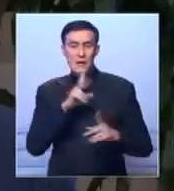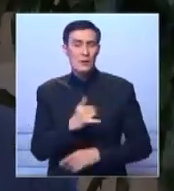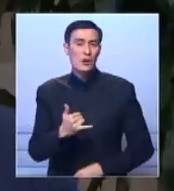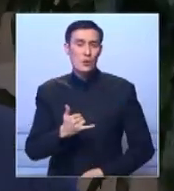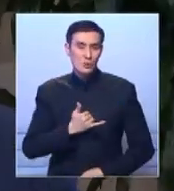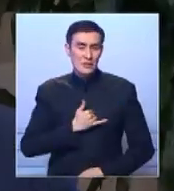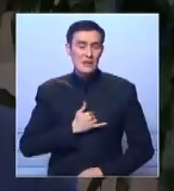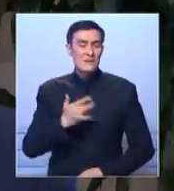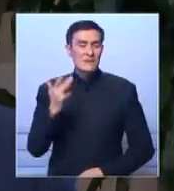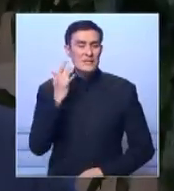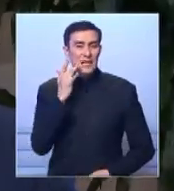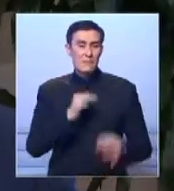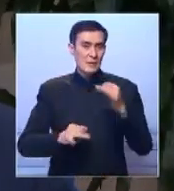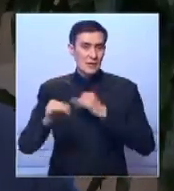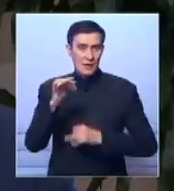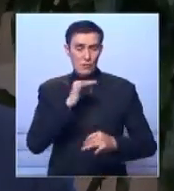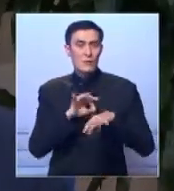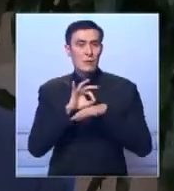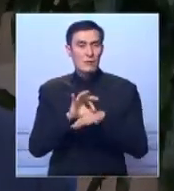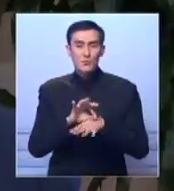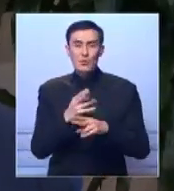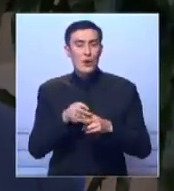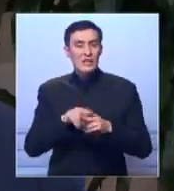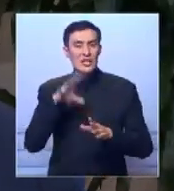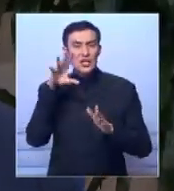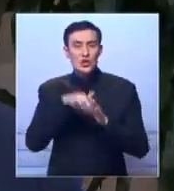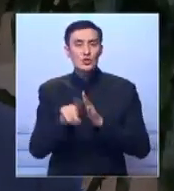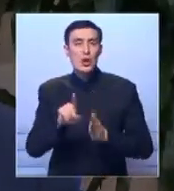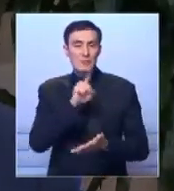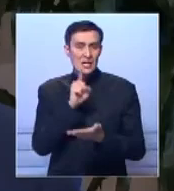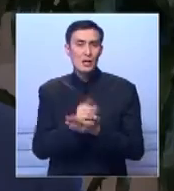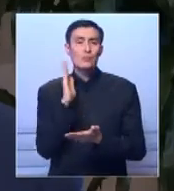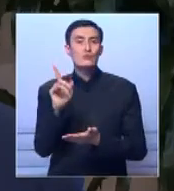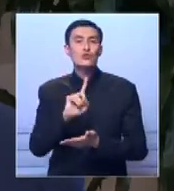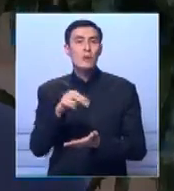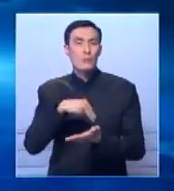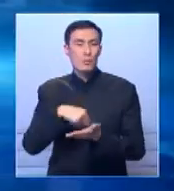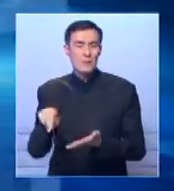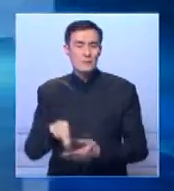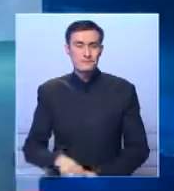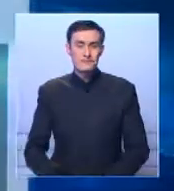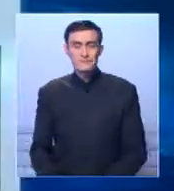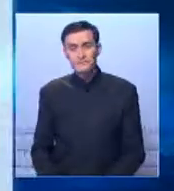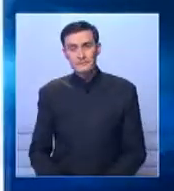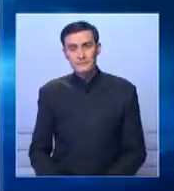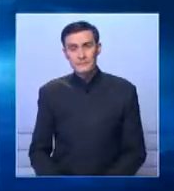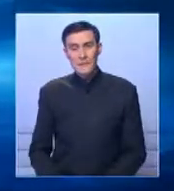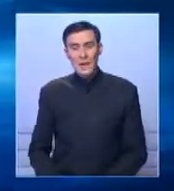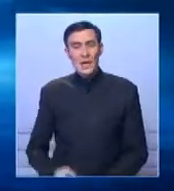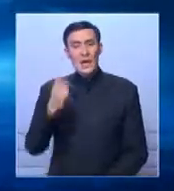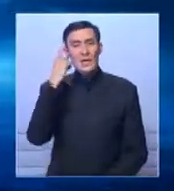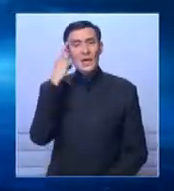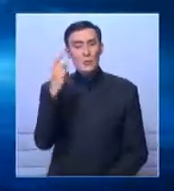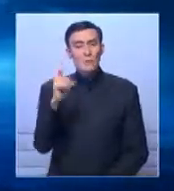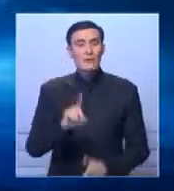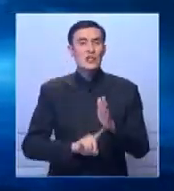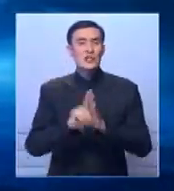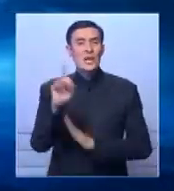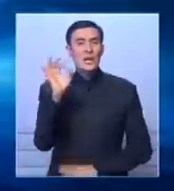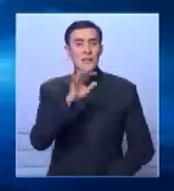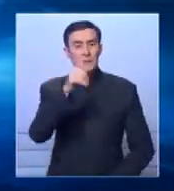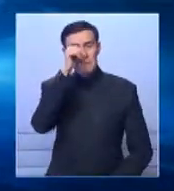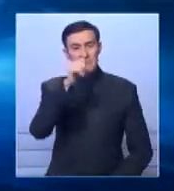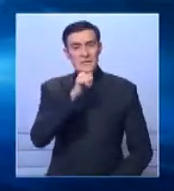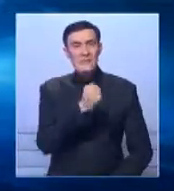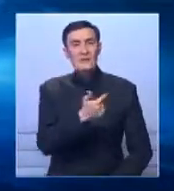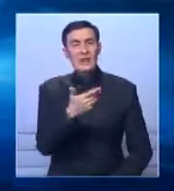переговоры идут всегда, со всеми. Но это не означает, что мы обязательно что-то приобретаем. Абсолютно нет. Напомню, в начале октября в